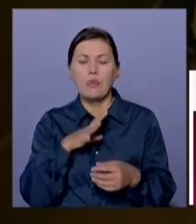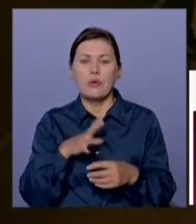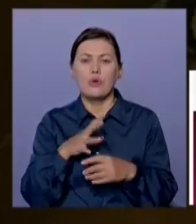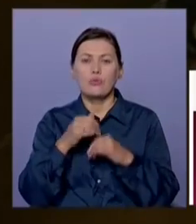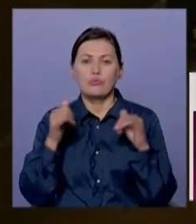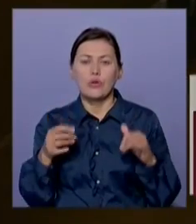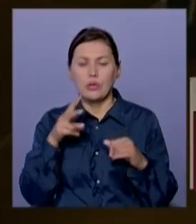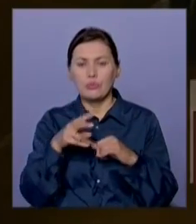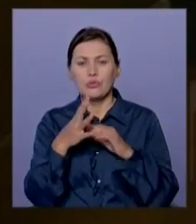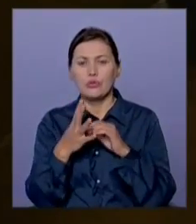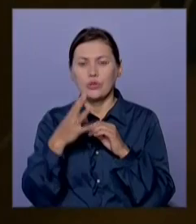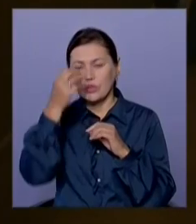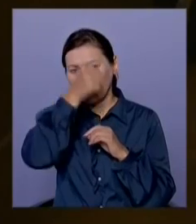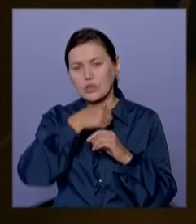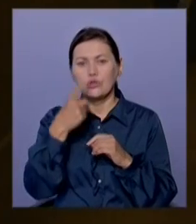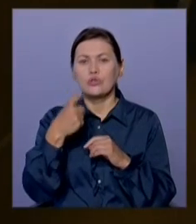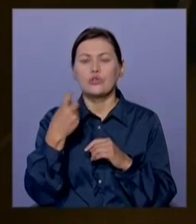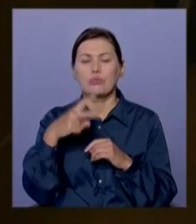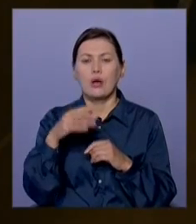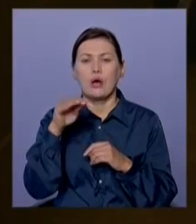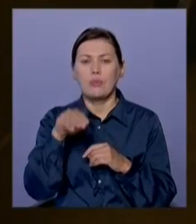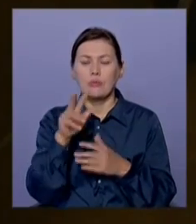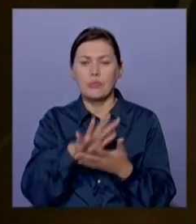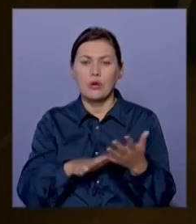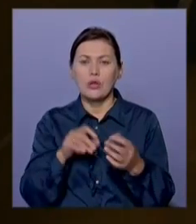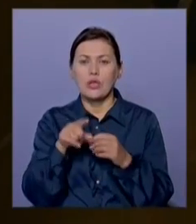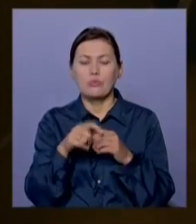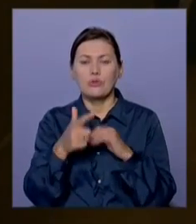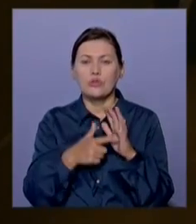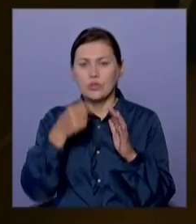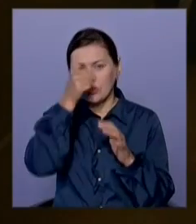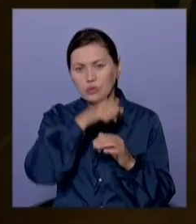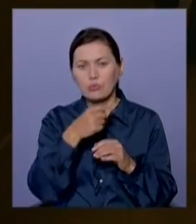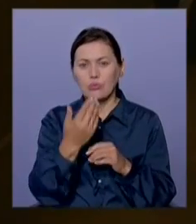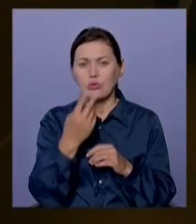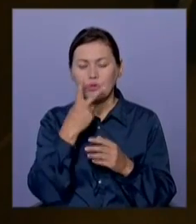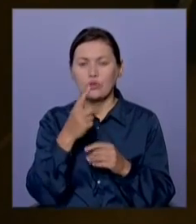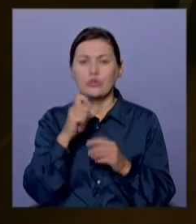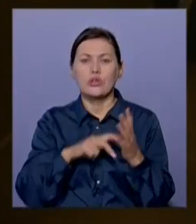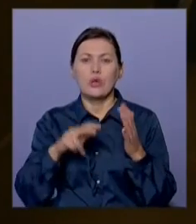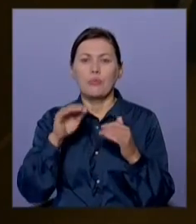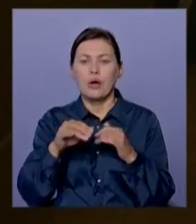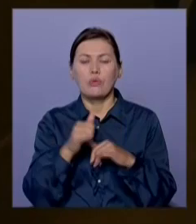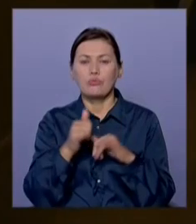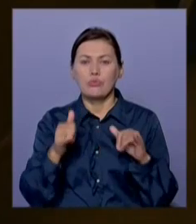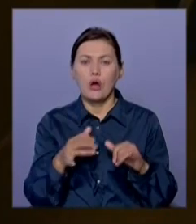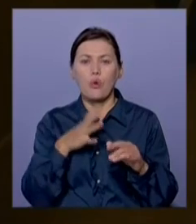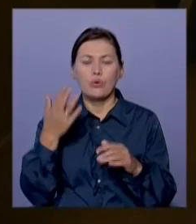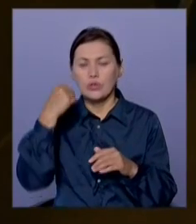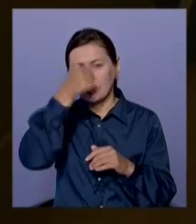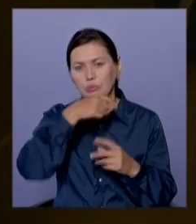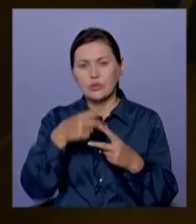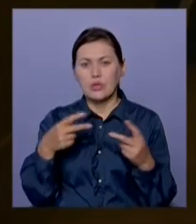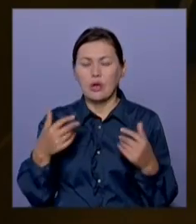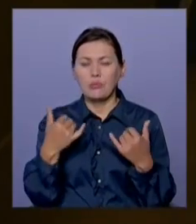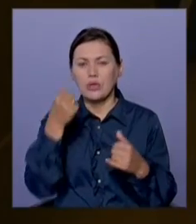келеді. 2014 жылы 120 мың шағым түскен болса, 2017 жылы бұл көрсеткіш 180 мыңға жетті. Ал өткен жылмен